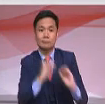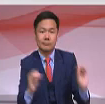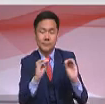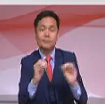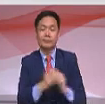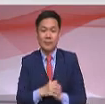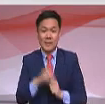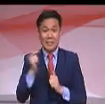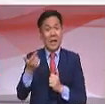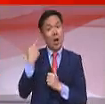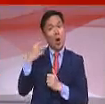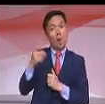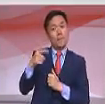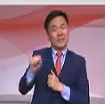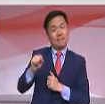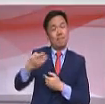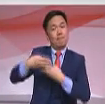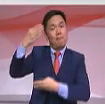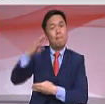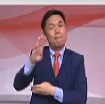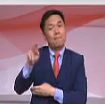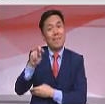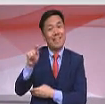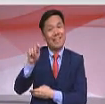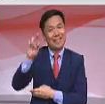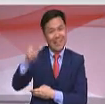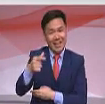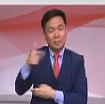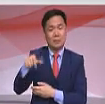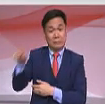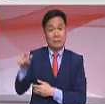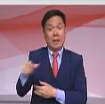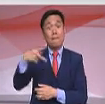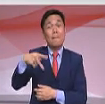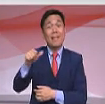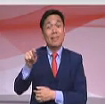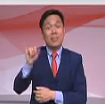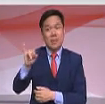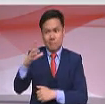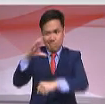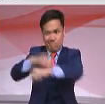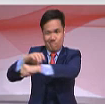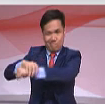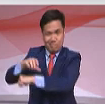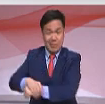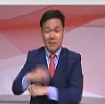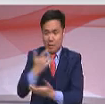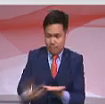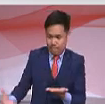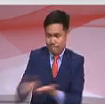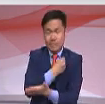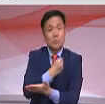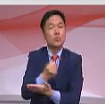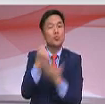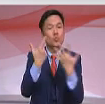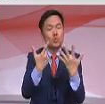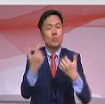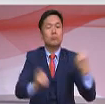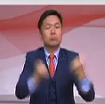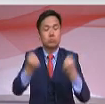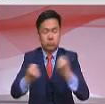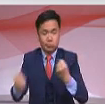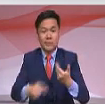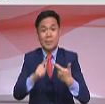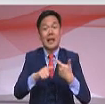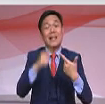Sementara operasi Benteng semalam telah menangkap 55 pendatang asing tanpa izin parti dan merampas 7 buah kenderaan darat